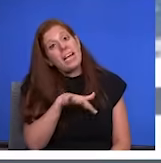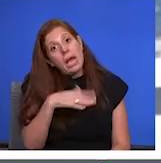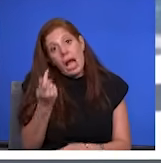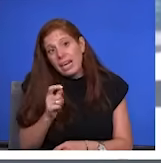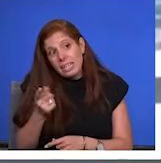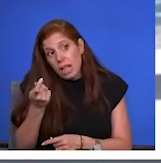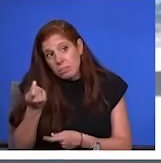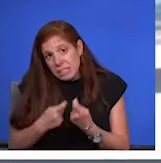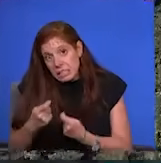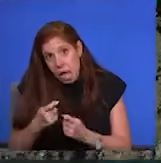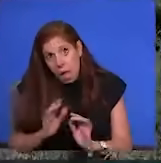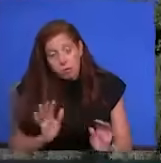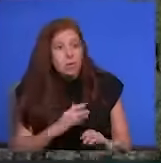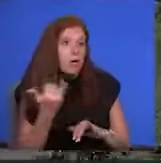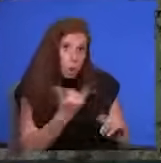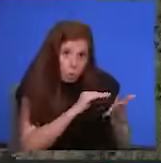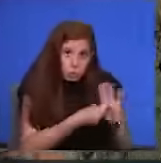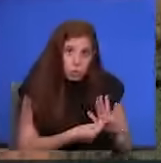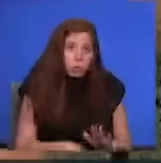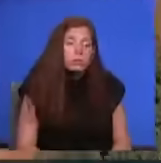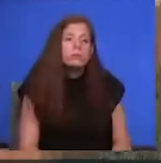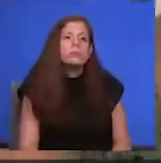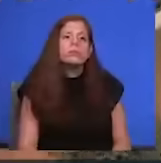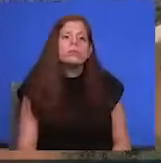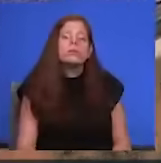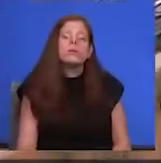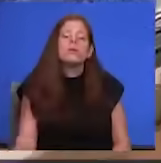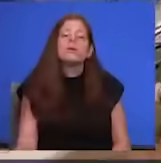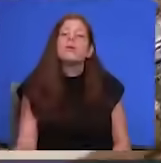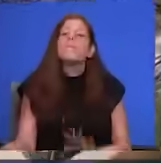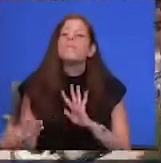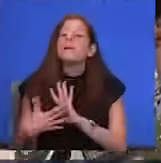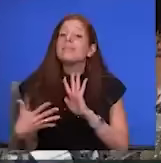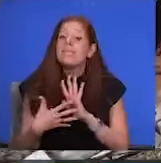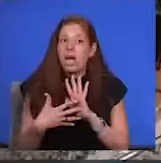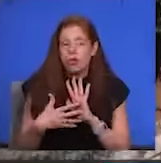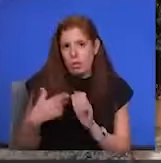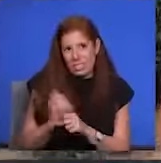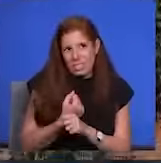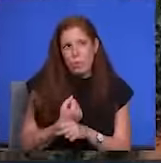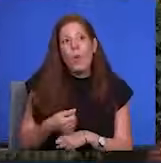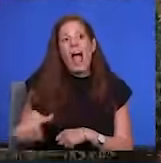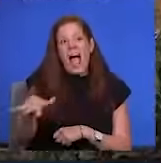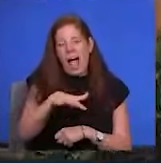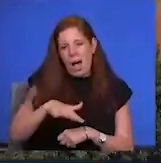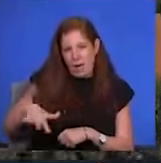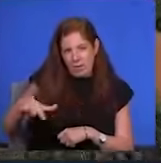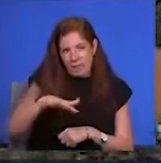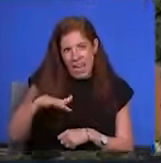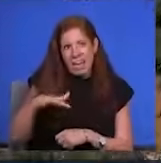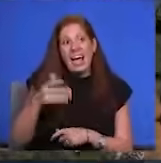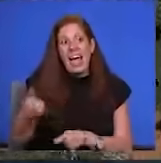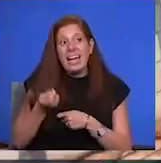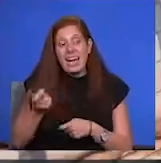הביאו אישור? הביאו לכם אישור? מבדיקה שערכנו, הקרקע שעליה הוקם הפארק היא קרקע חקלאית בלי שום זכויות או תוכנית